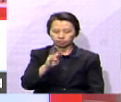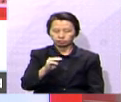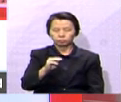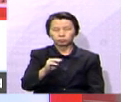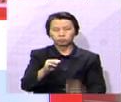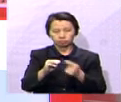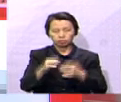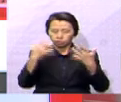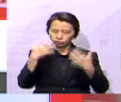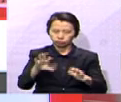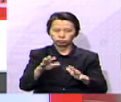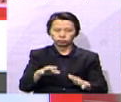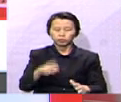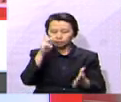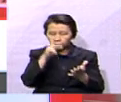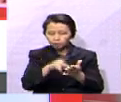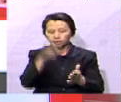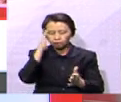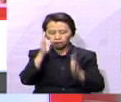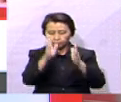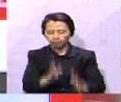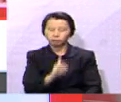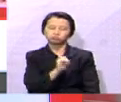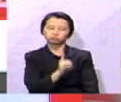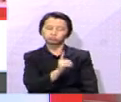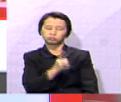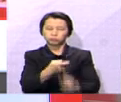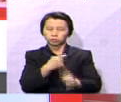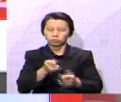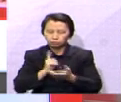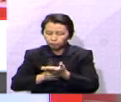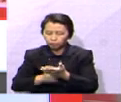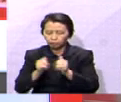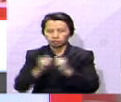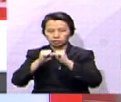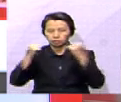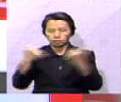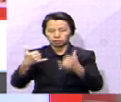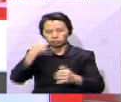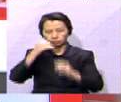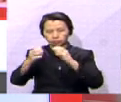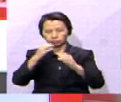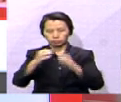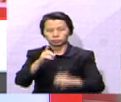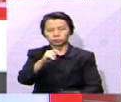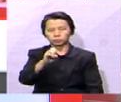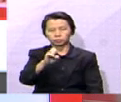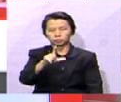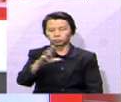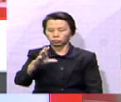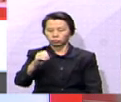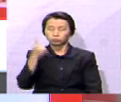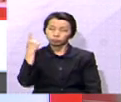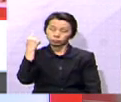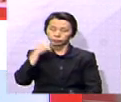skmm sudah mengenal pasti pihak yang disyaki hasil perbincangan dengan Syarikat telekomunikasi telco baru-baru